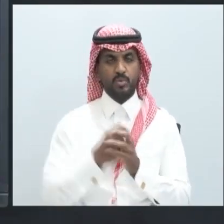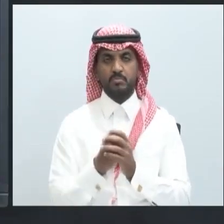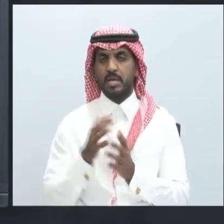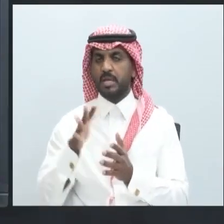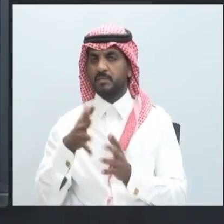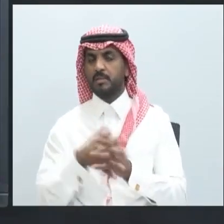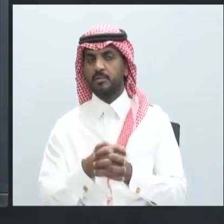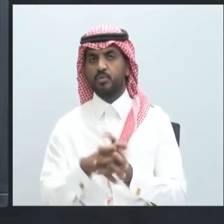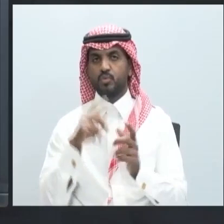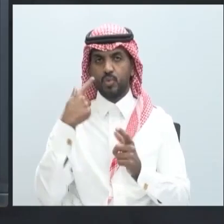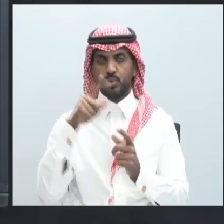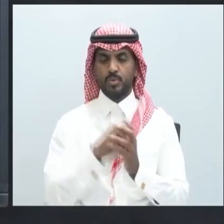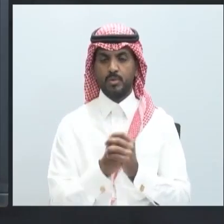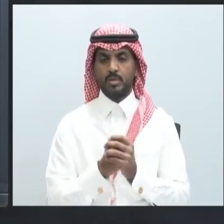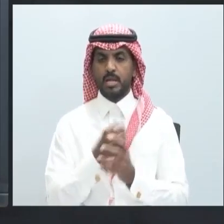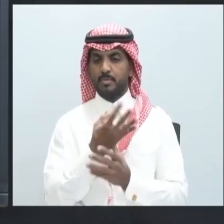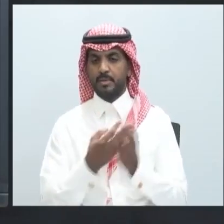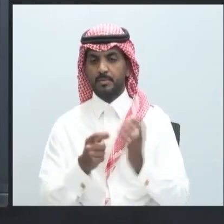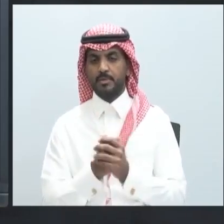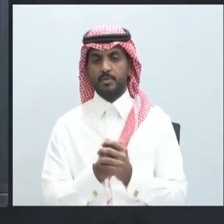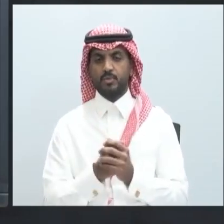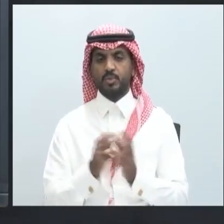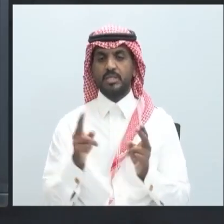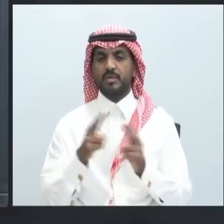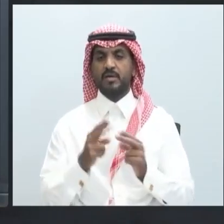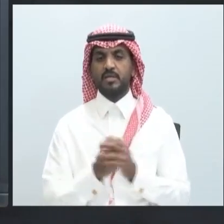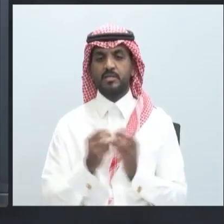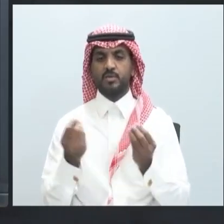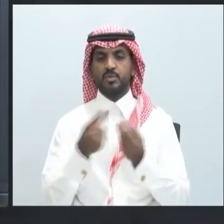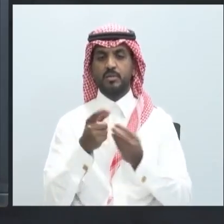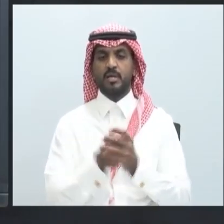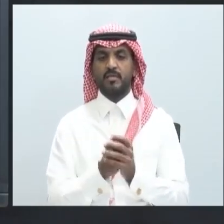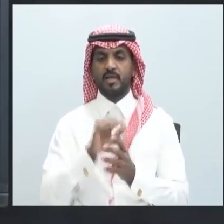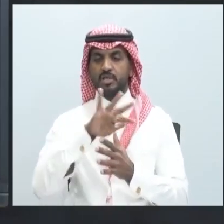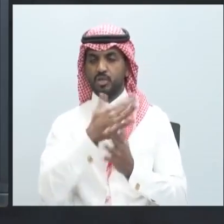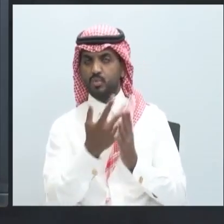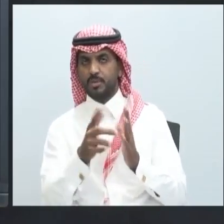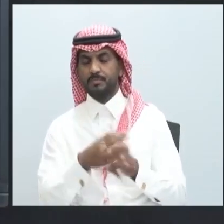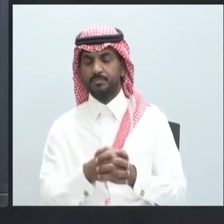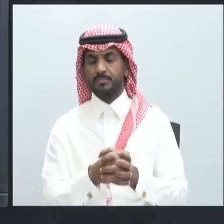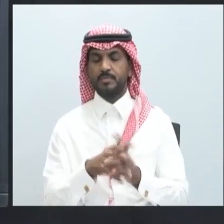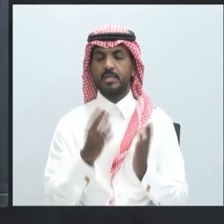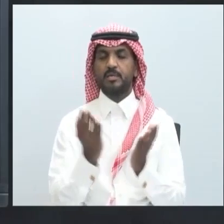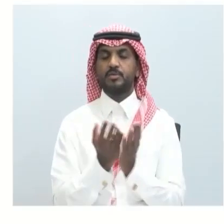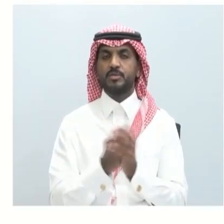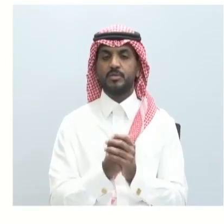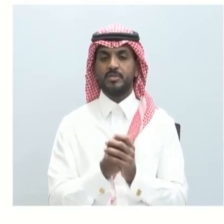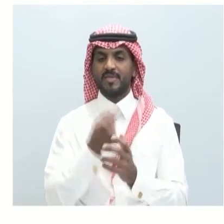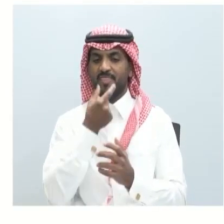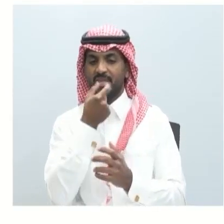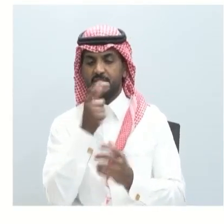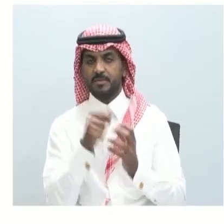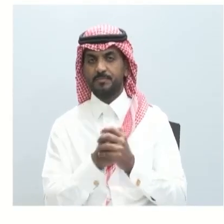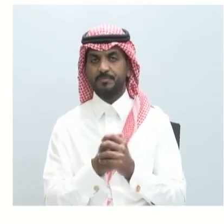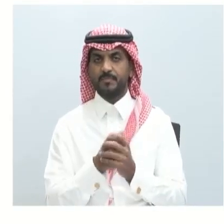الاحتمالات لظهور هؤلاء الابناء واتفقنا سويا لعلنا اظهرنا هذا الجدول الذي كان يدرس صفه ثني اللسان